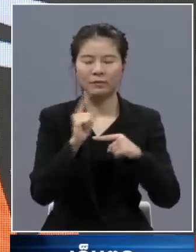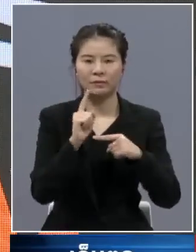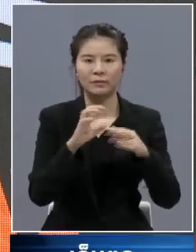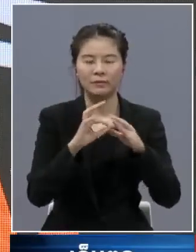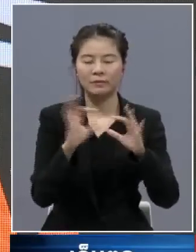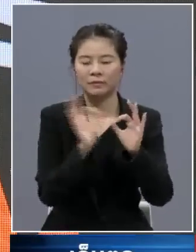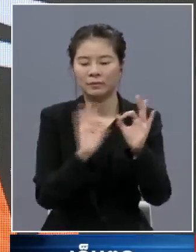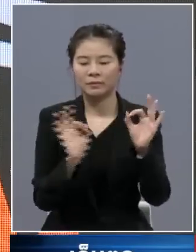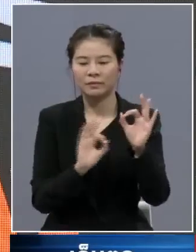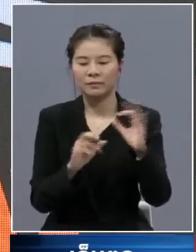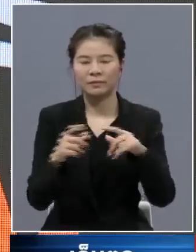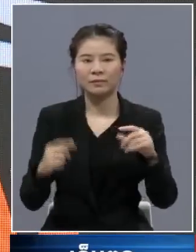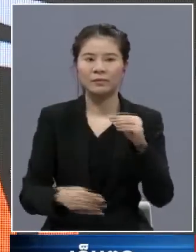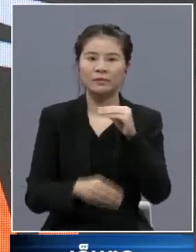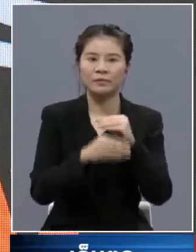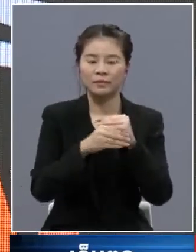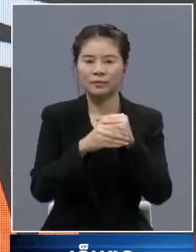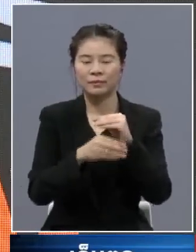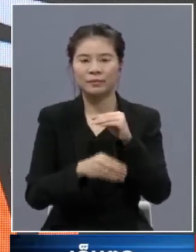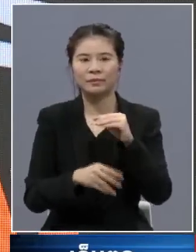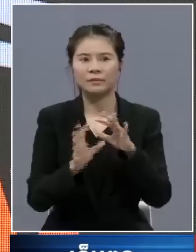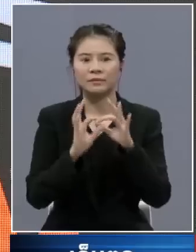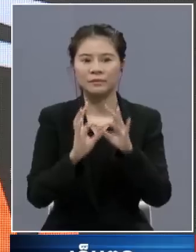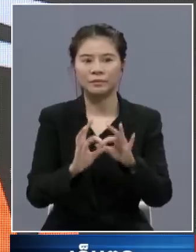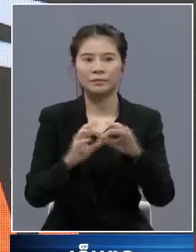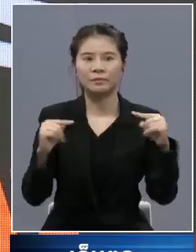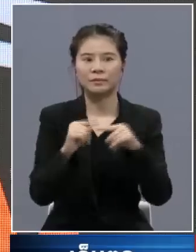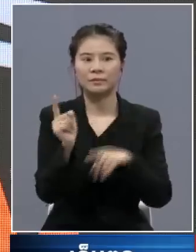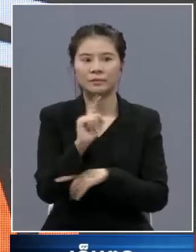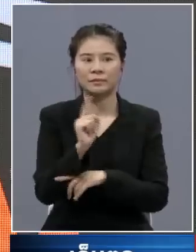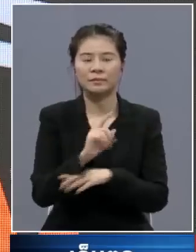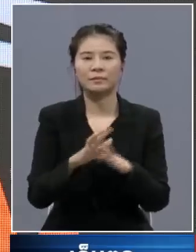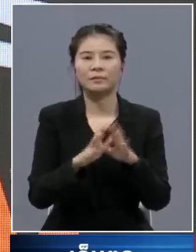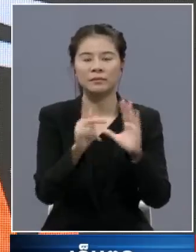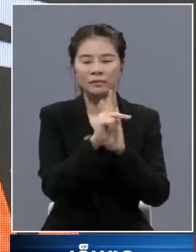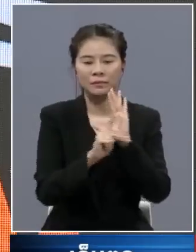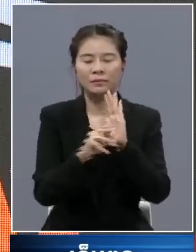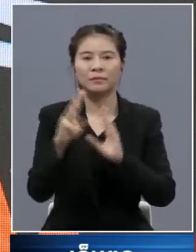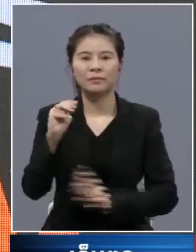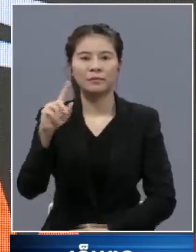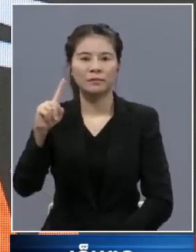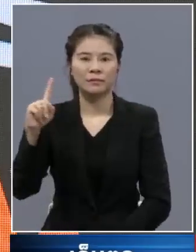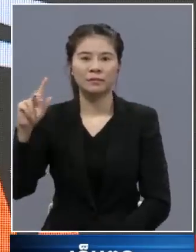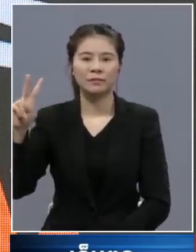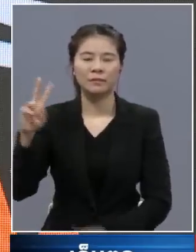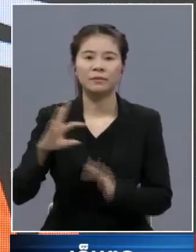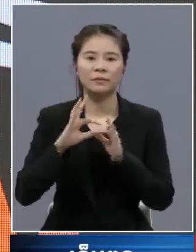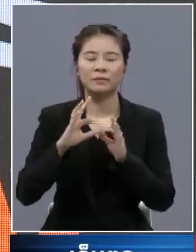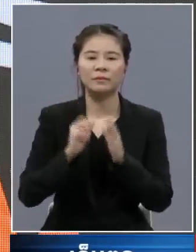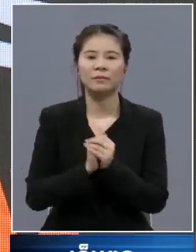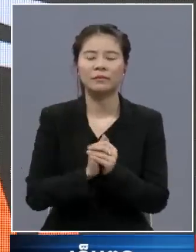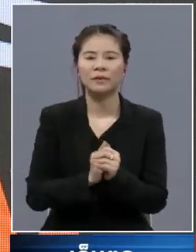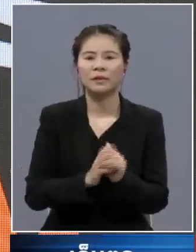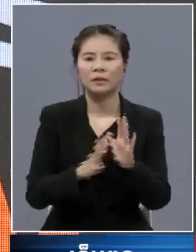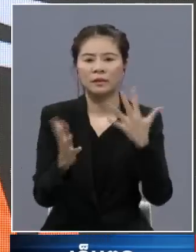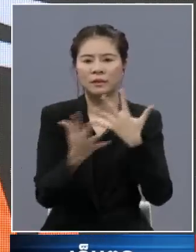ออกไปแล้วก็ข้อความที่เพิ่มเข้ามาเชื่อมโยงกับทั้งประเด็นมาตรา112แล้วก็เรื่องของนิรโทษกรรมด้วยนะครับปรากฏว่